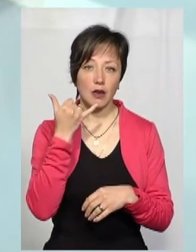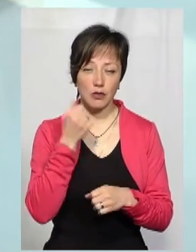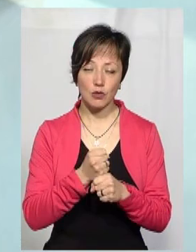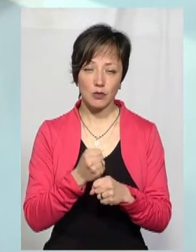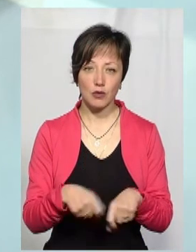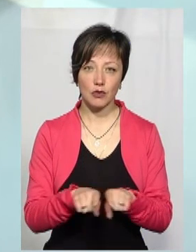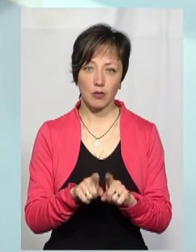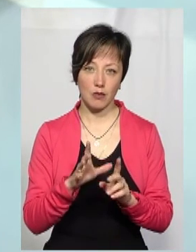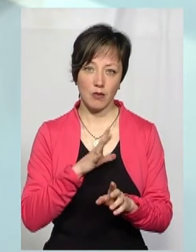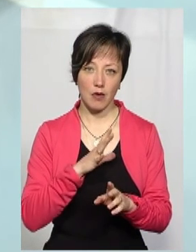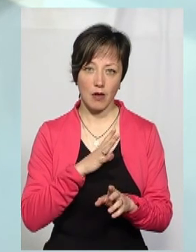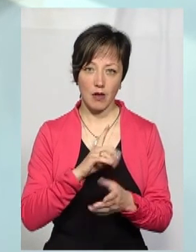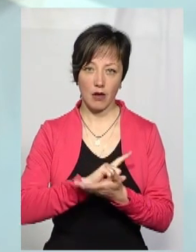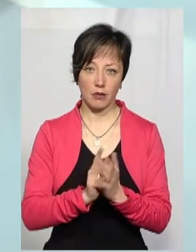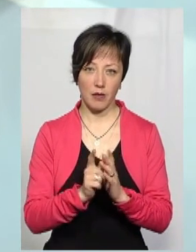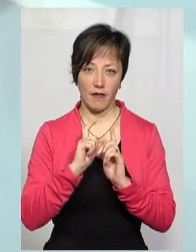того і зроблена, щоб давати